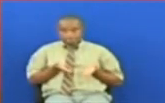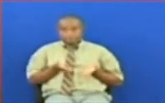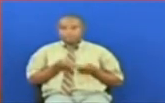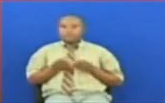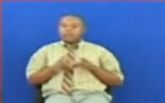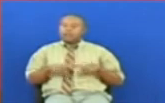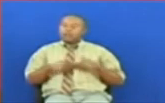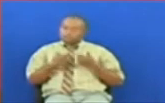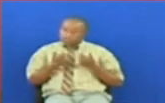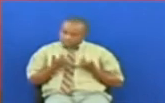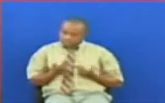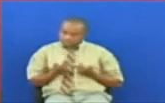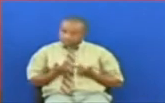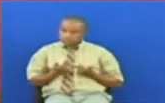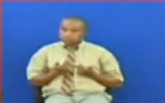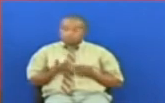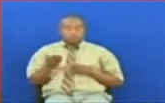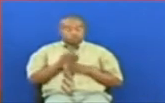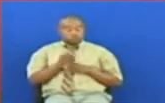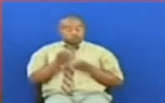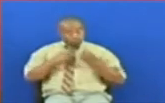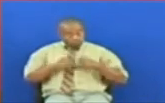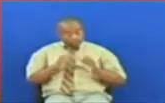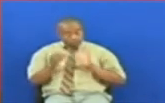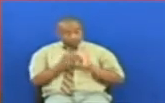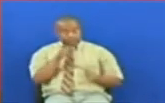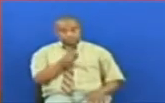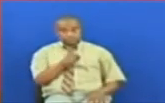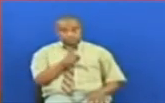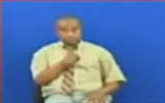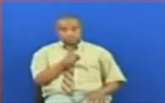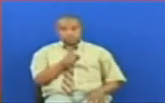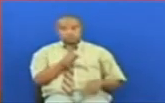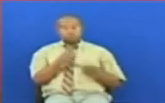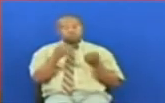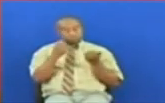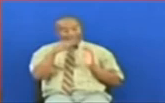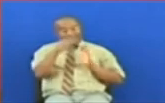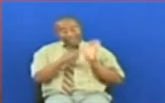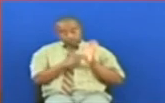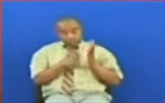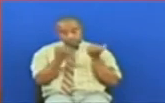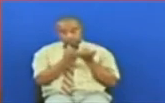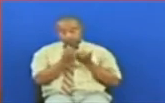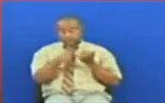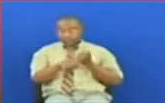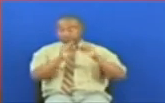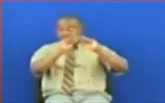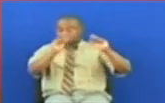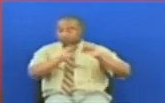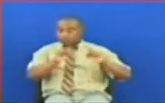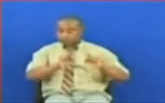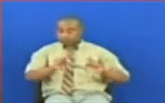Lakini for smooth implementation ya sheria hii, regulations zitakazotungwa katika vifungu vyote.